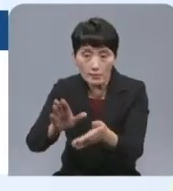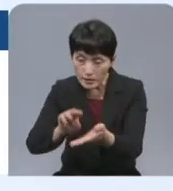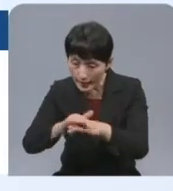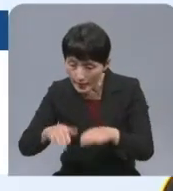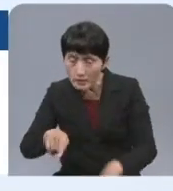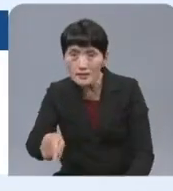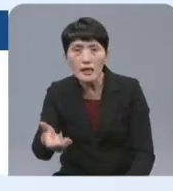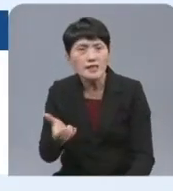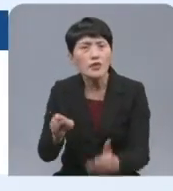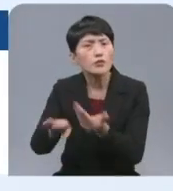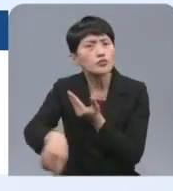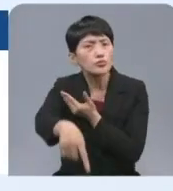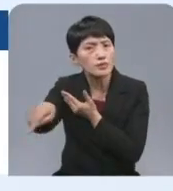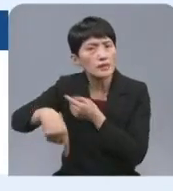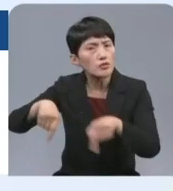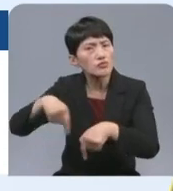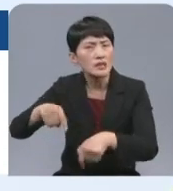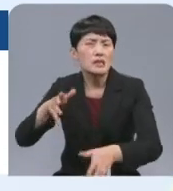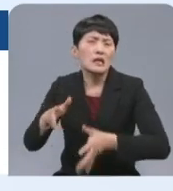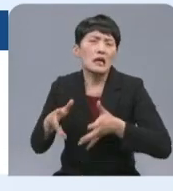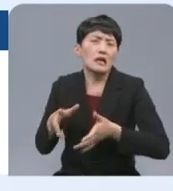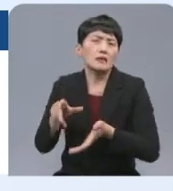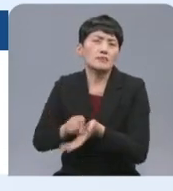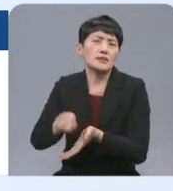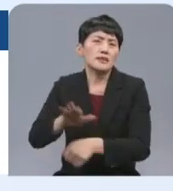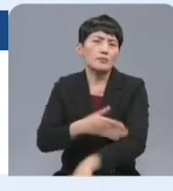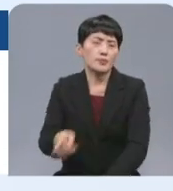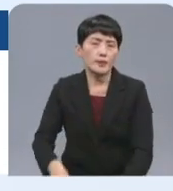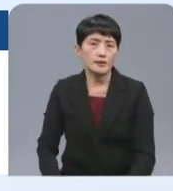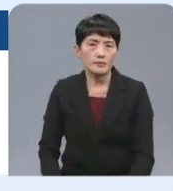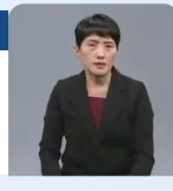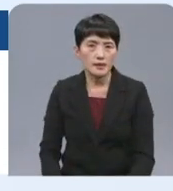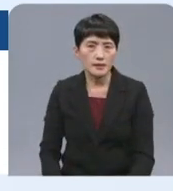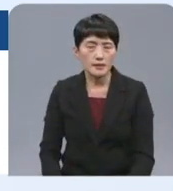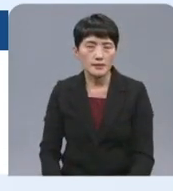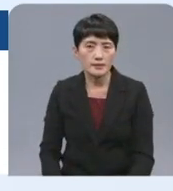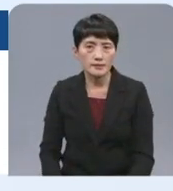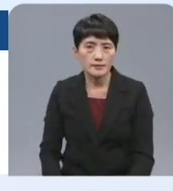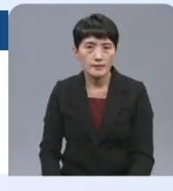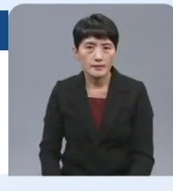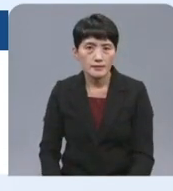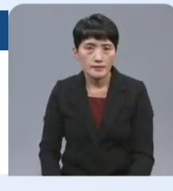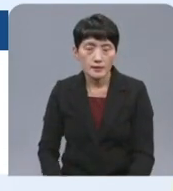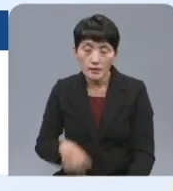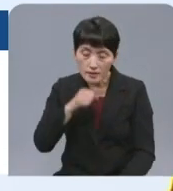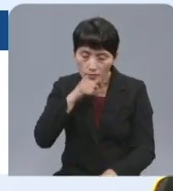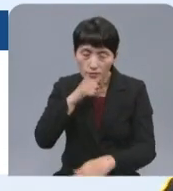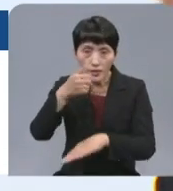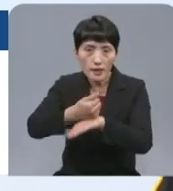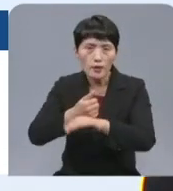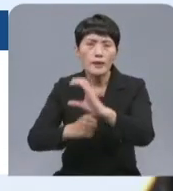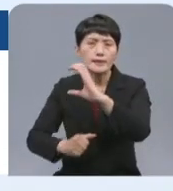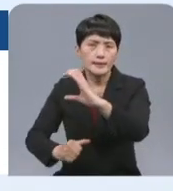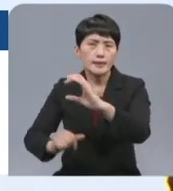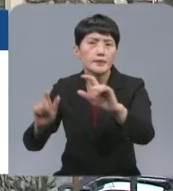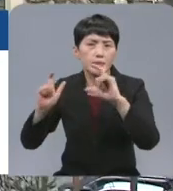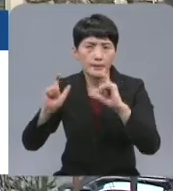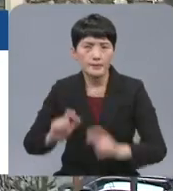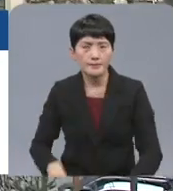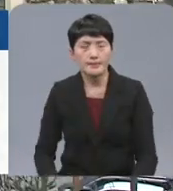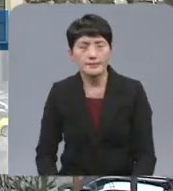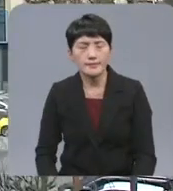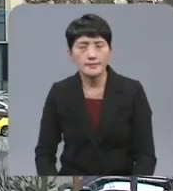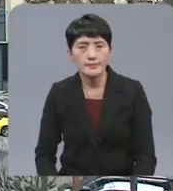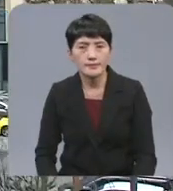pemerintahan Yun Tengah mempertimbangkan penghapusan Kementerian kesetaraan gender dan keluarga seorang pejabat dari kantor koordinasi kebijakan pemerintah